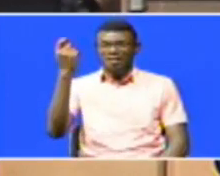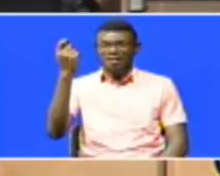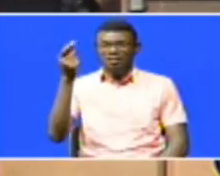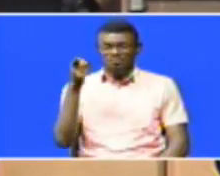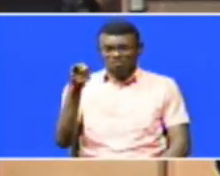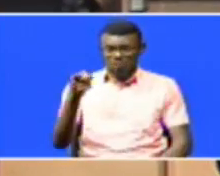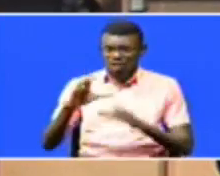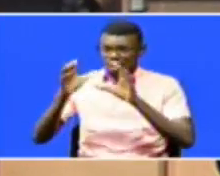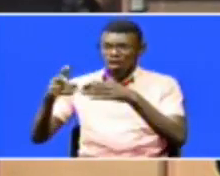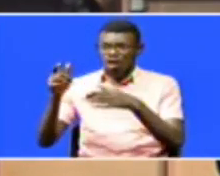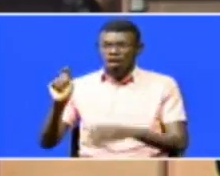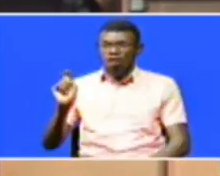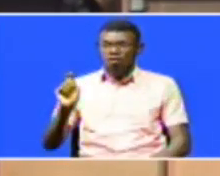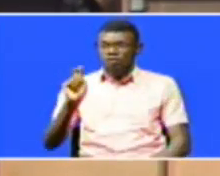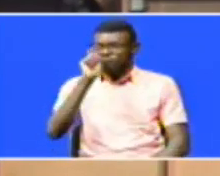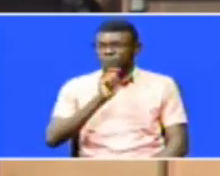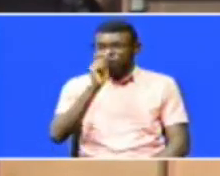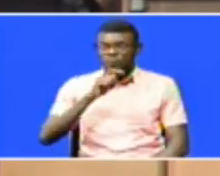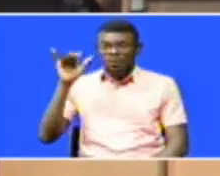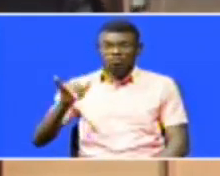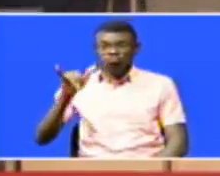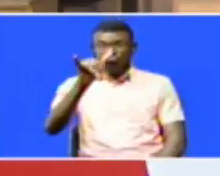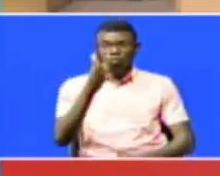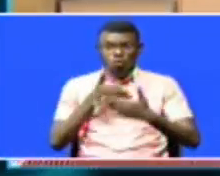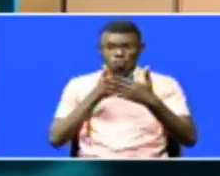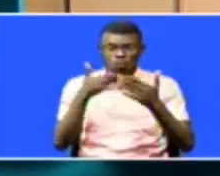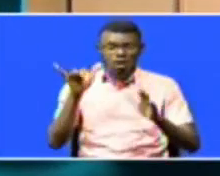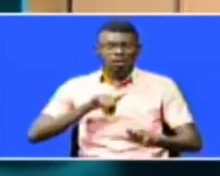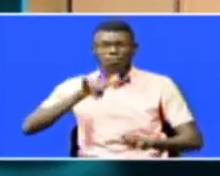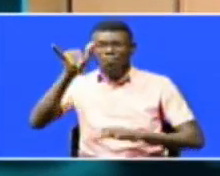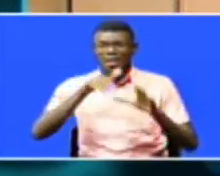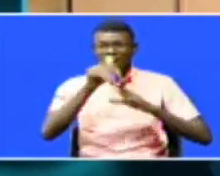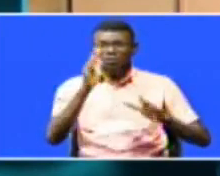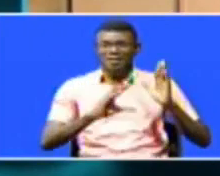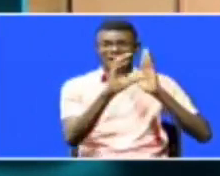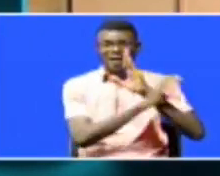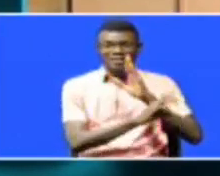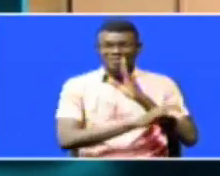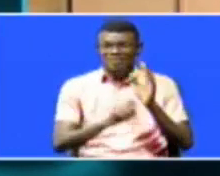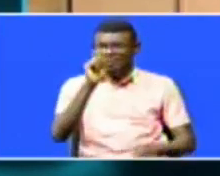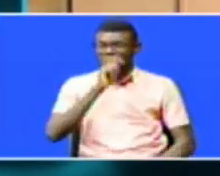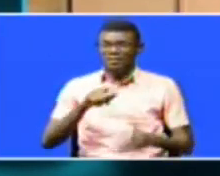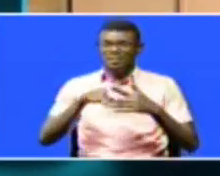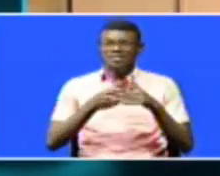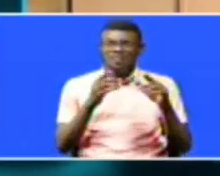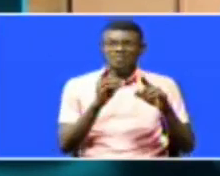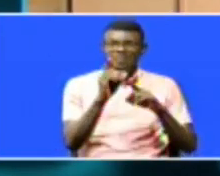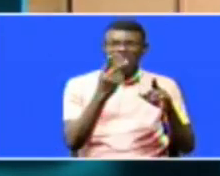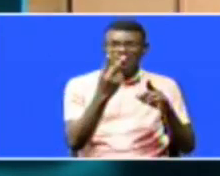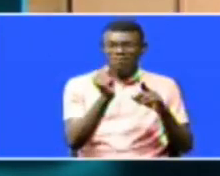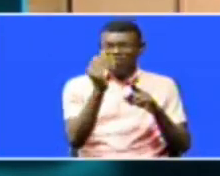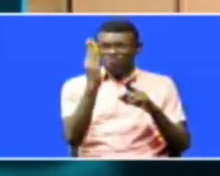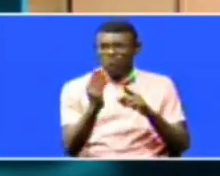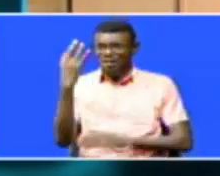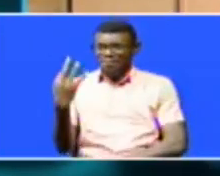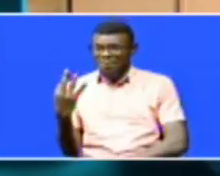la ndege la Tanzania ATCL limetangaza kusitisha safari zake za nje ya nchi ya Tanzania kuanzia Machi 25 ikiwa